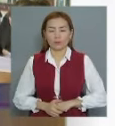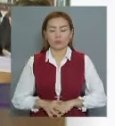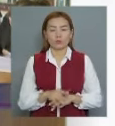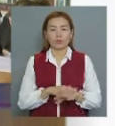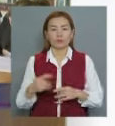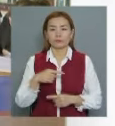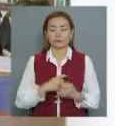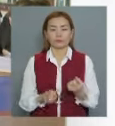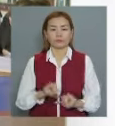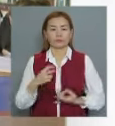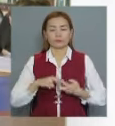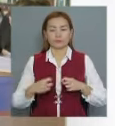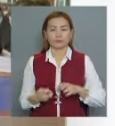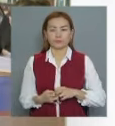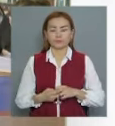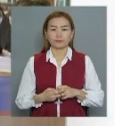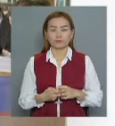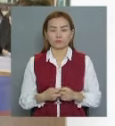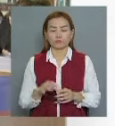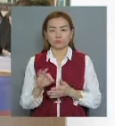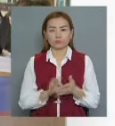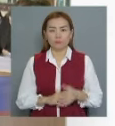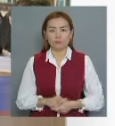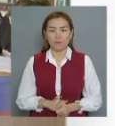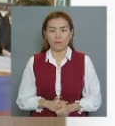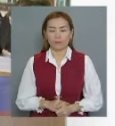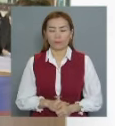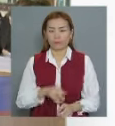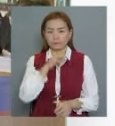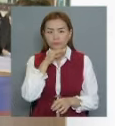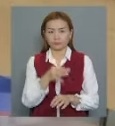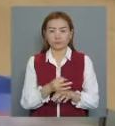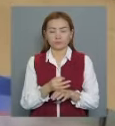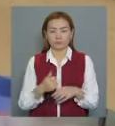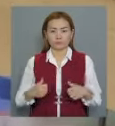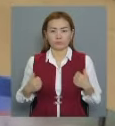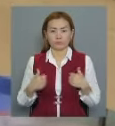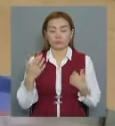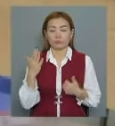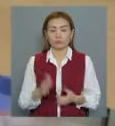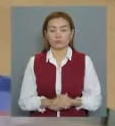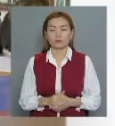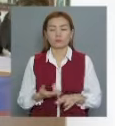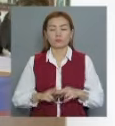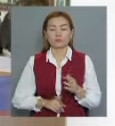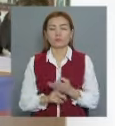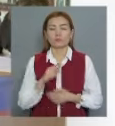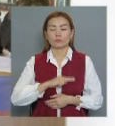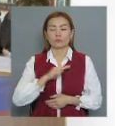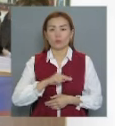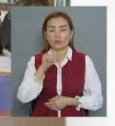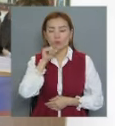арасында туындаған сұрақтарға, былай айтқанда түбегейлі сұрақтарына жауап беруге тырысып бағудамыз. Бұл бастама яғни